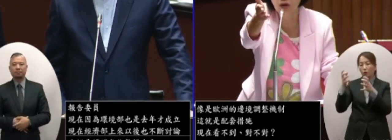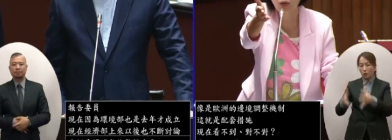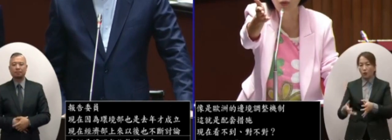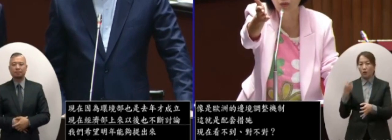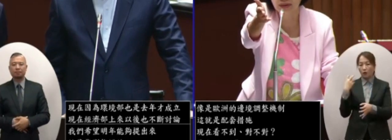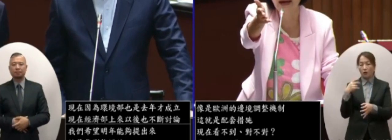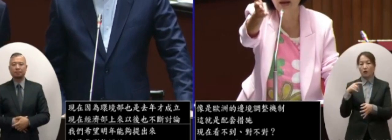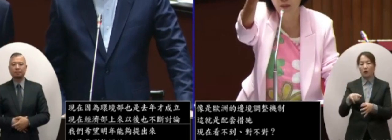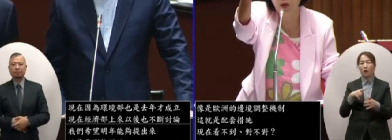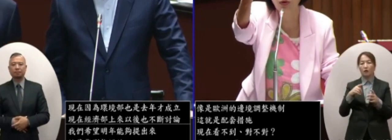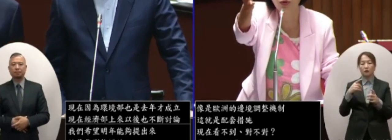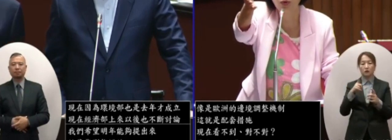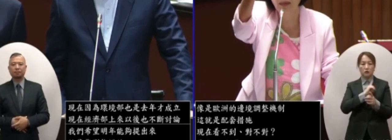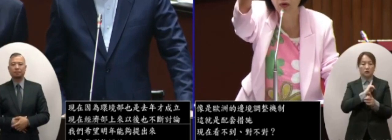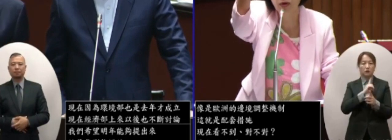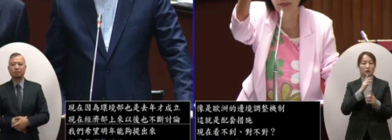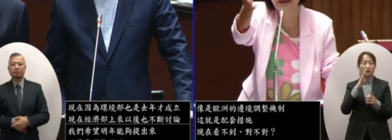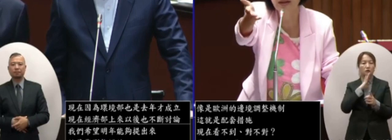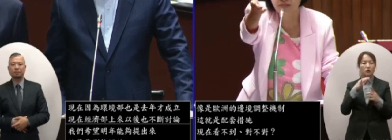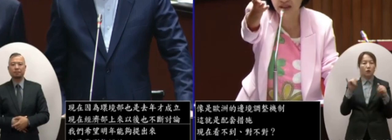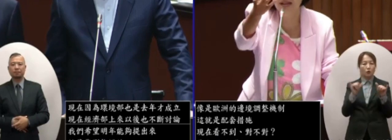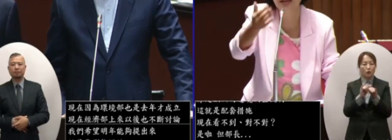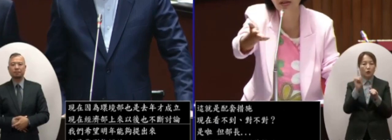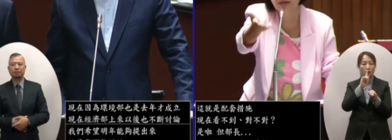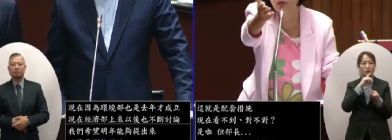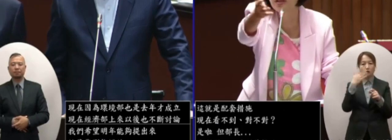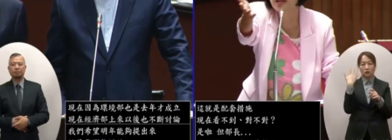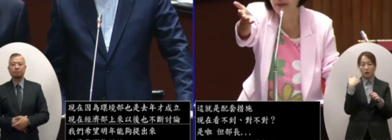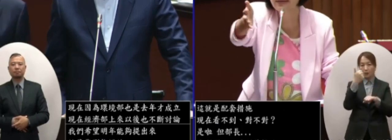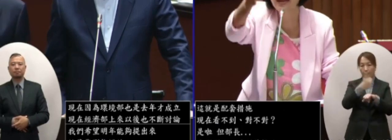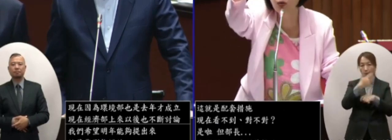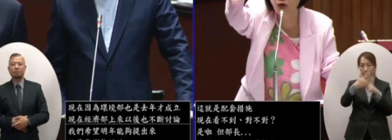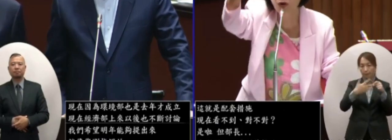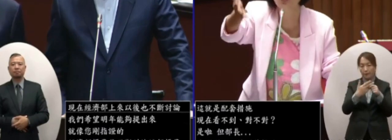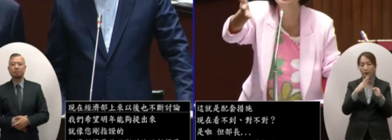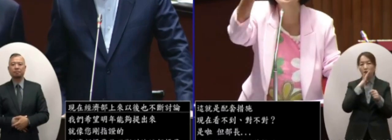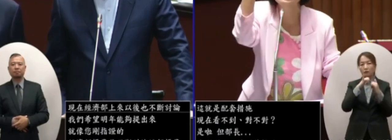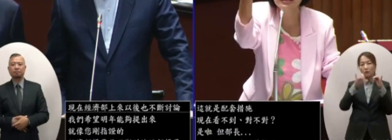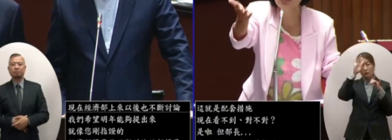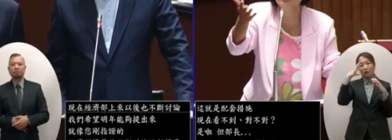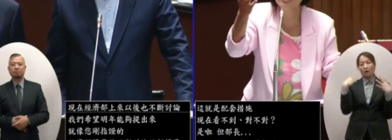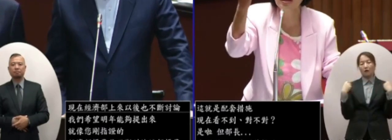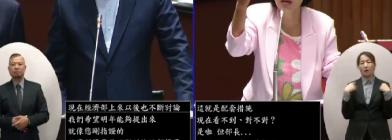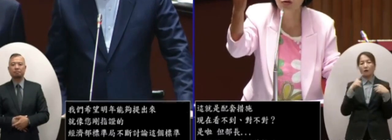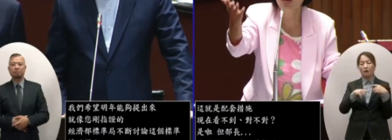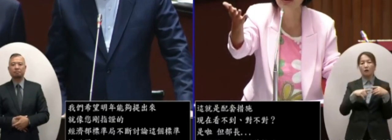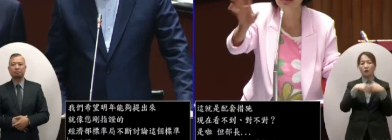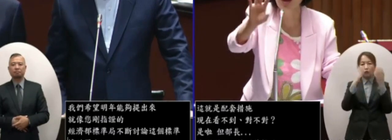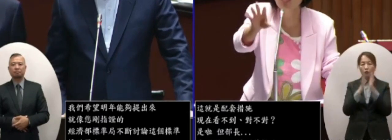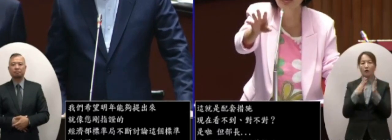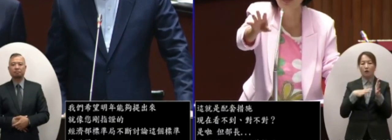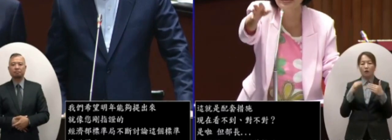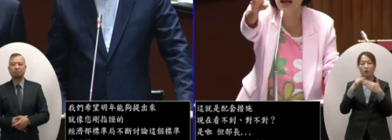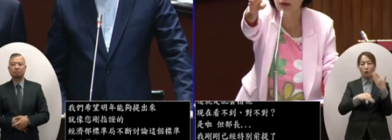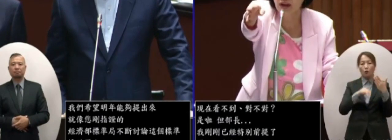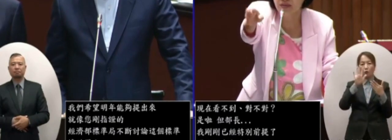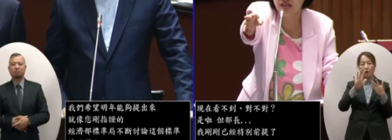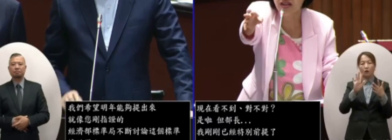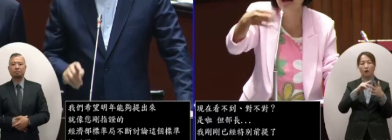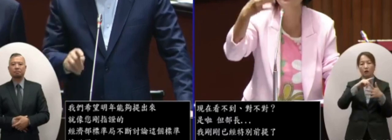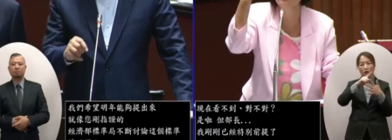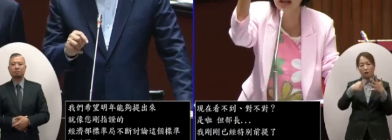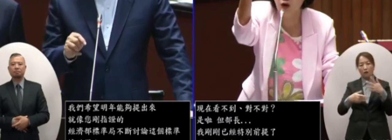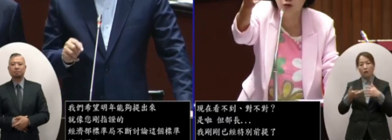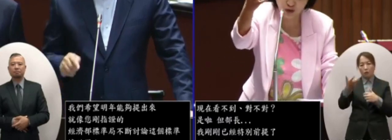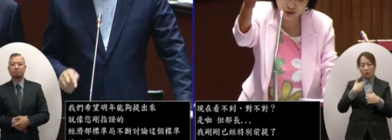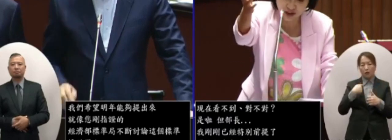脸我们过去八年是民进党执政，不是你们，但是过去这些都是知道要做的，到目前为止才轮到你们身上，然后才告诉我去